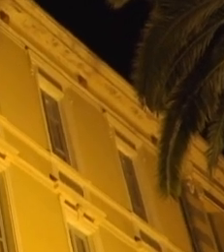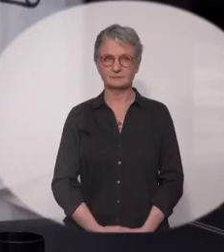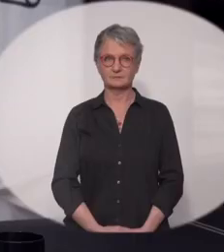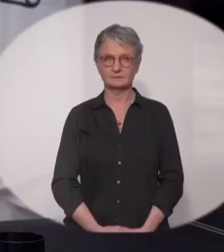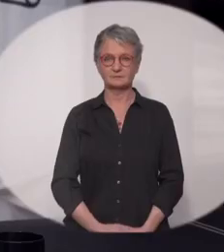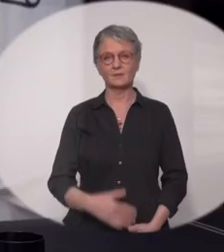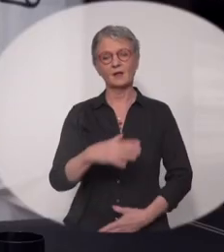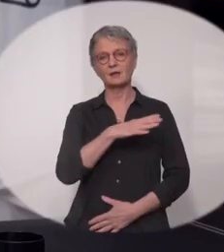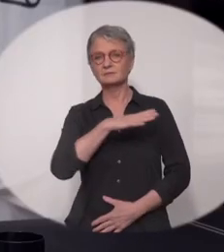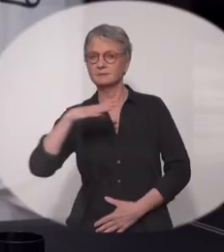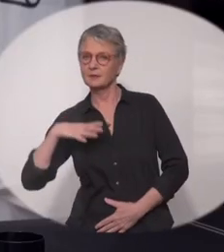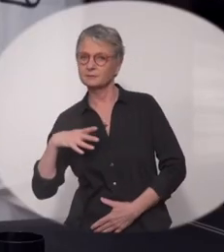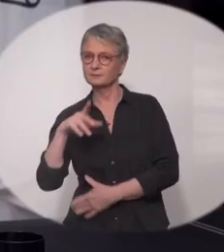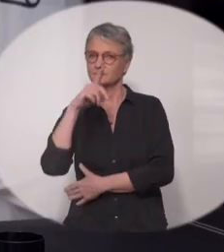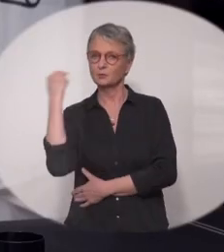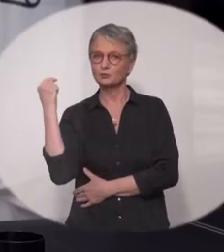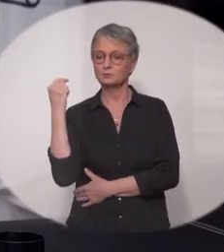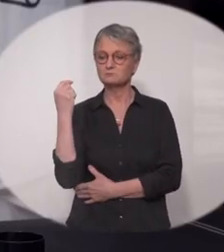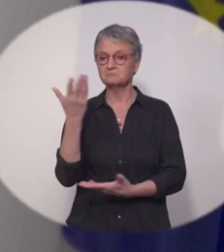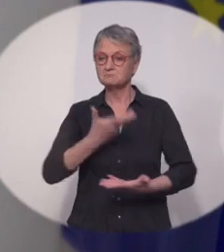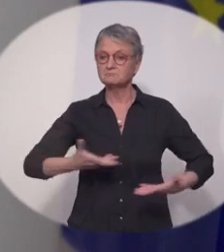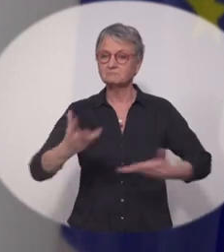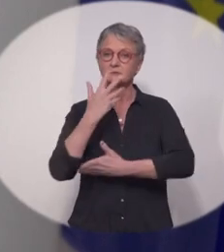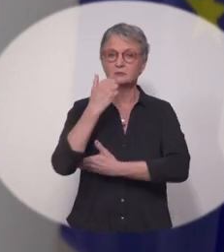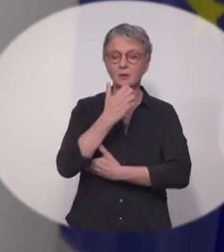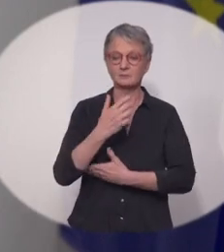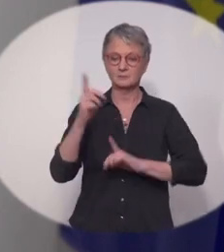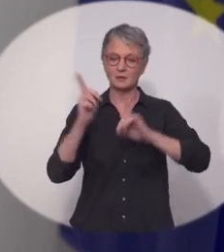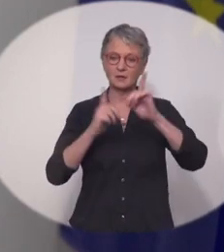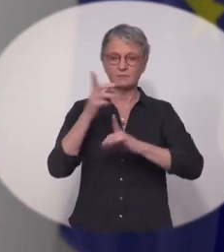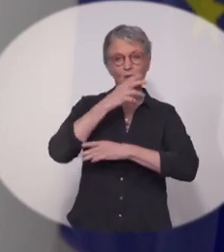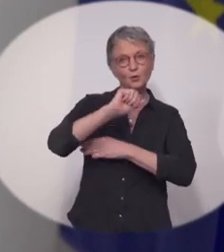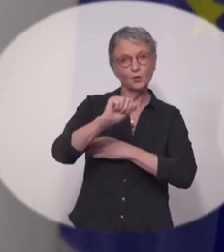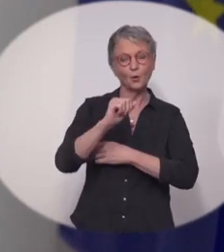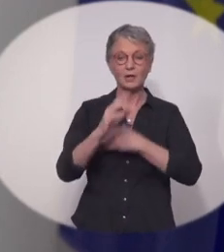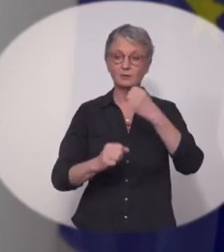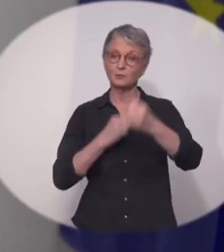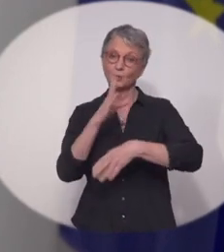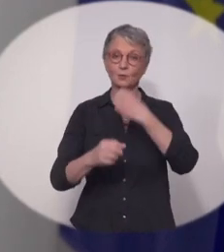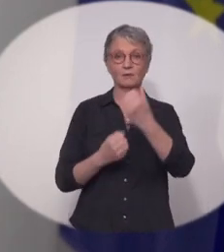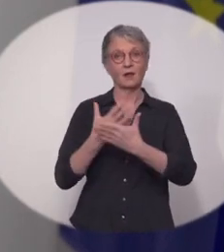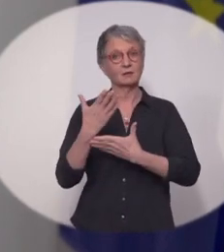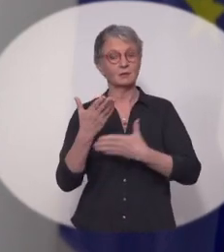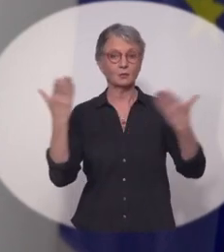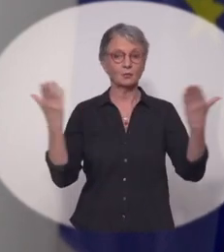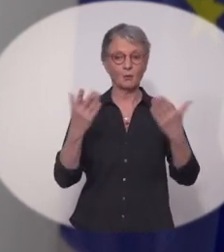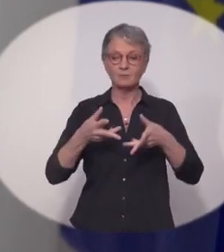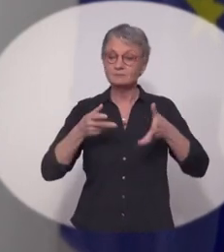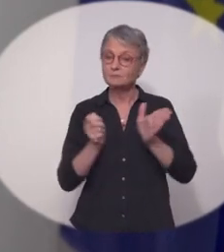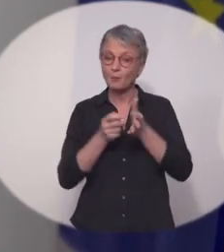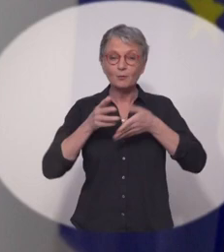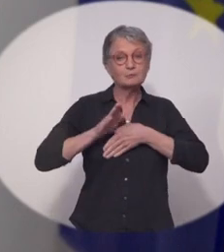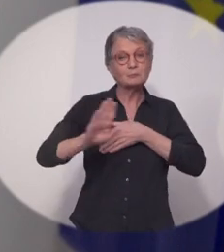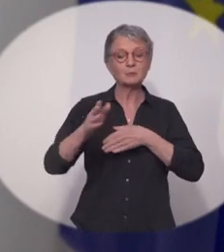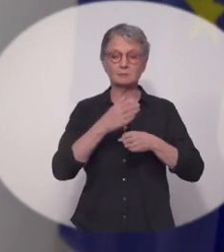madame monsieur karim ne pas grignoter les fêtes de noël et de nouvel an sont traditionnellement un moment de partage de retrouvailles en famille ou